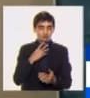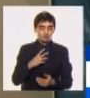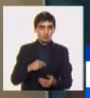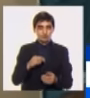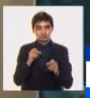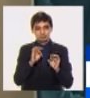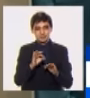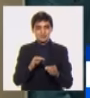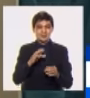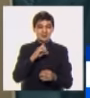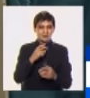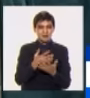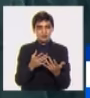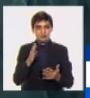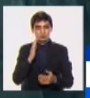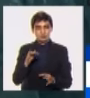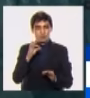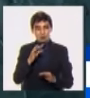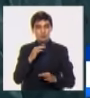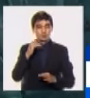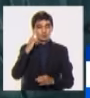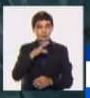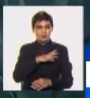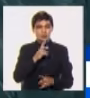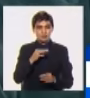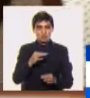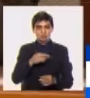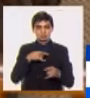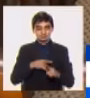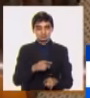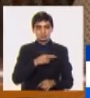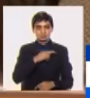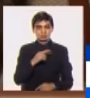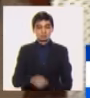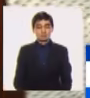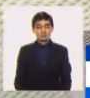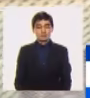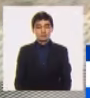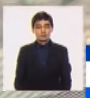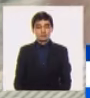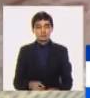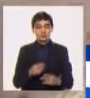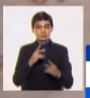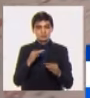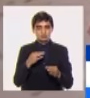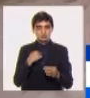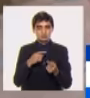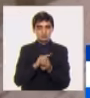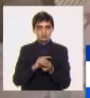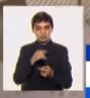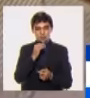рассказывайте сказки на ночь но к сожалению после родов младенец умер ну на этом и все уже даже смотреть не можем